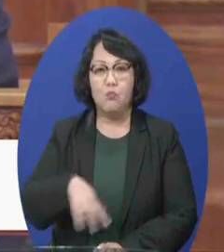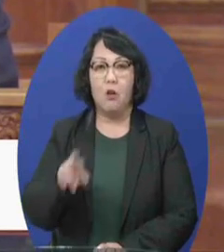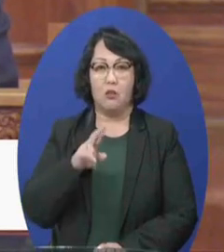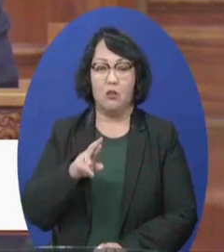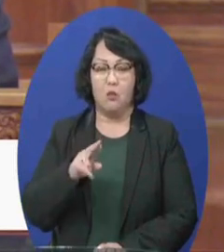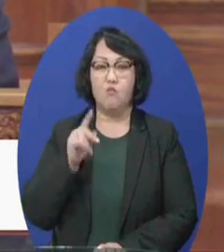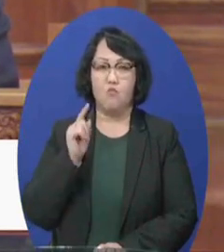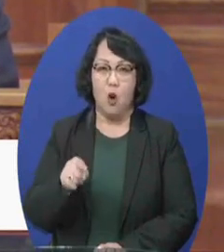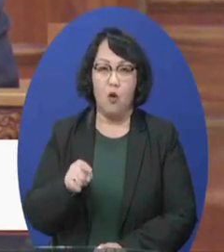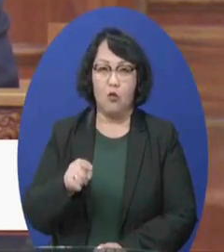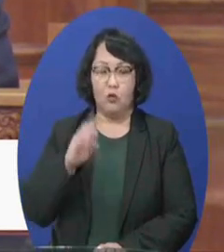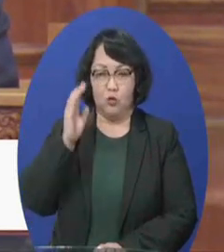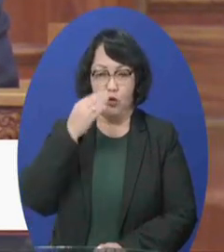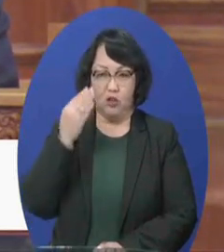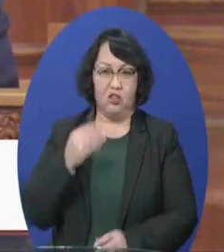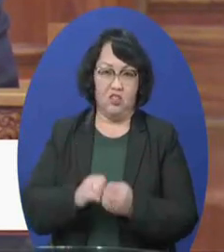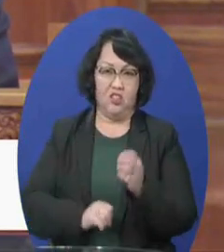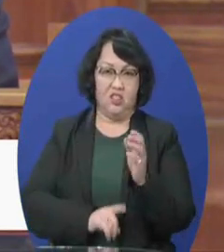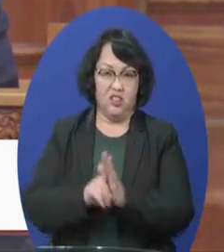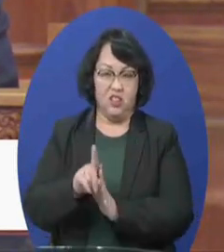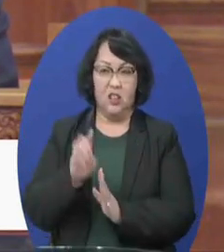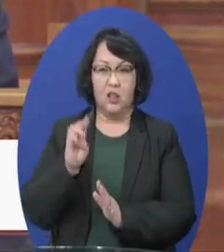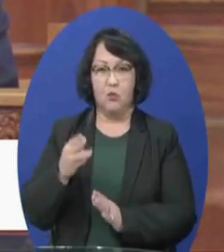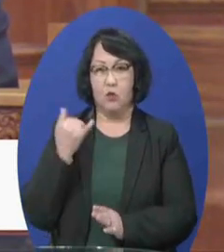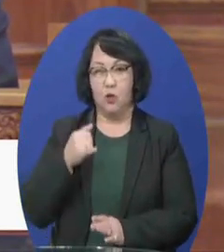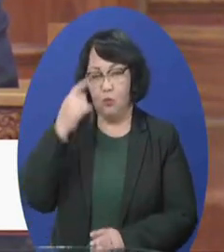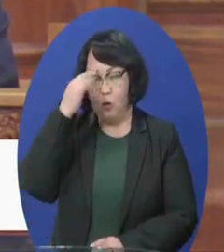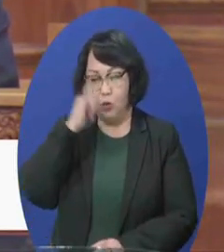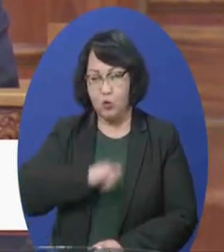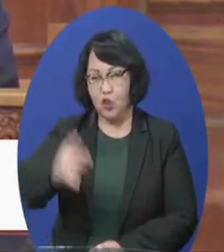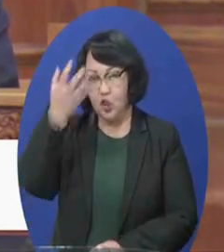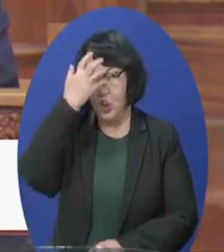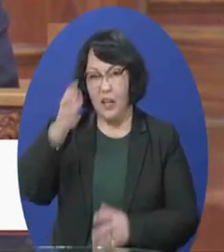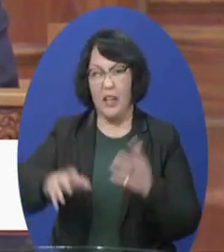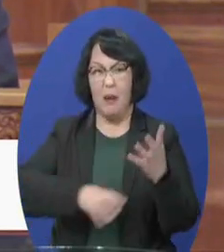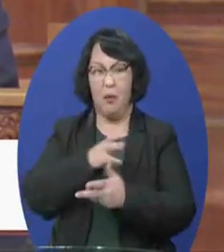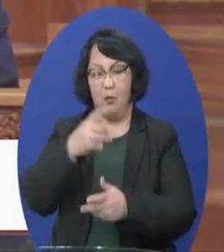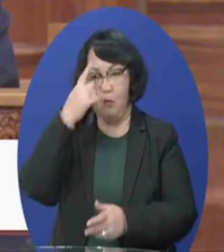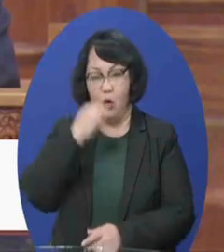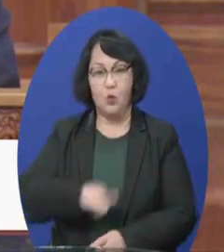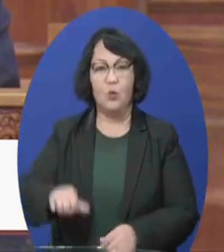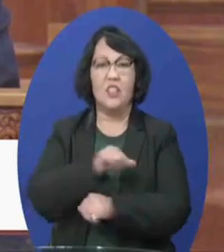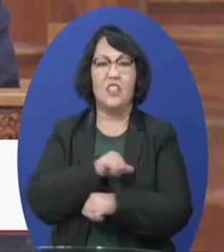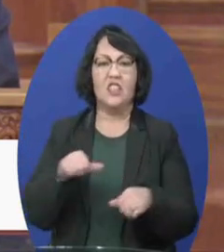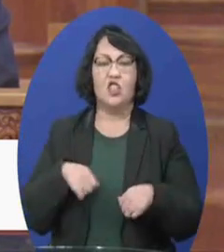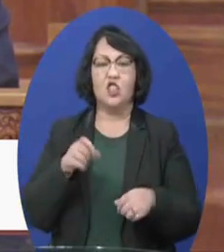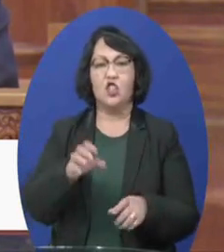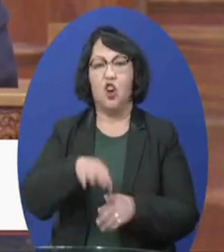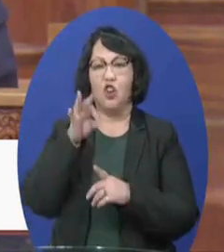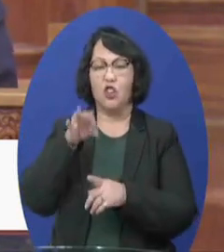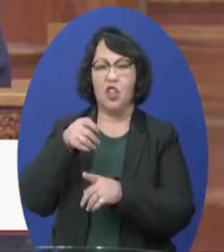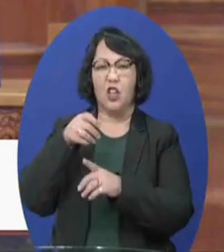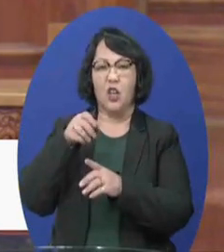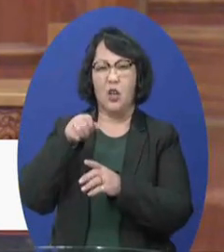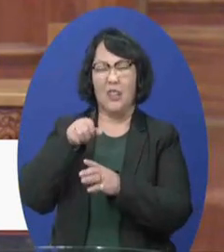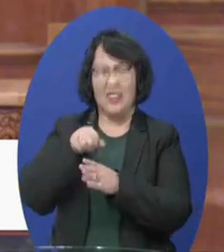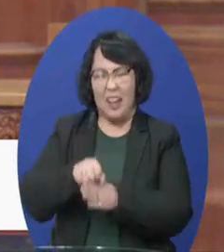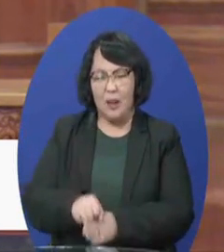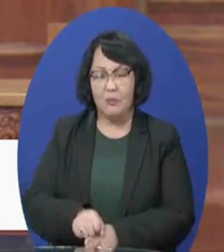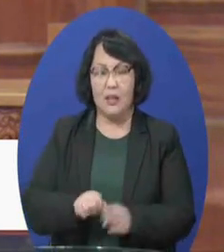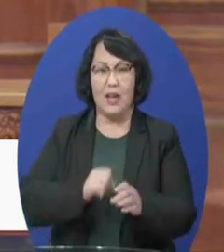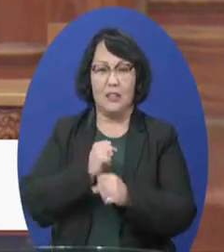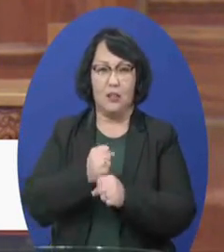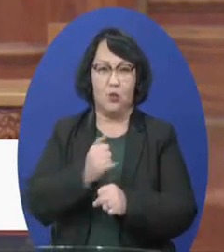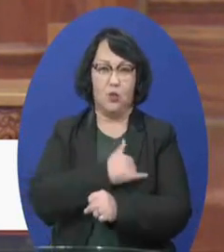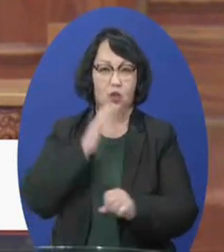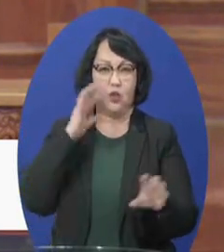тогтоогоод эхэлсэн. Энэ учраас тэр Монголын төрийг хямрааж Монголын ард түмний сонголтыг нухчин дарах ажиллагааг өдөртөн зохион байгуулж